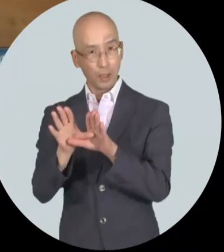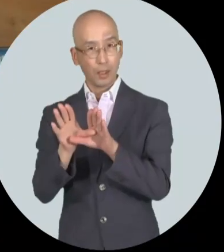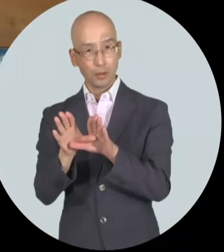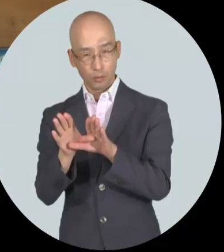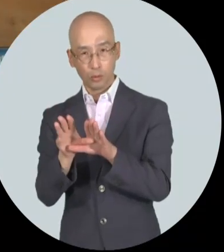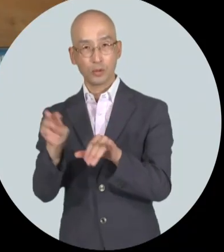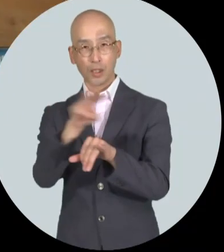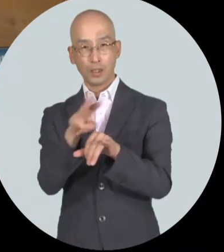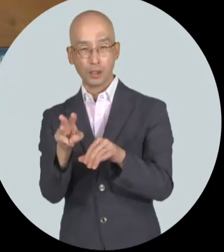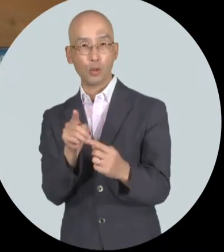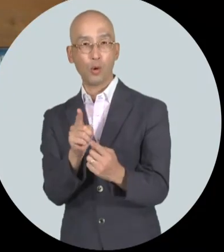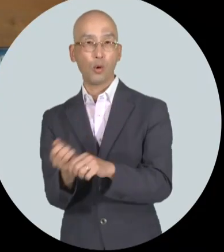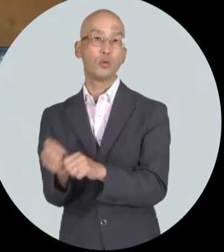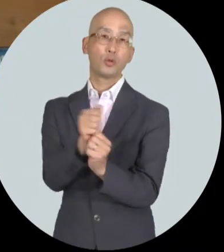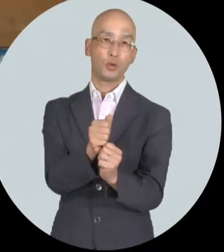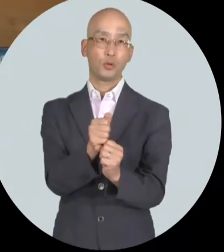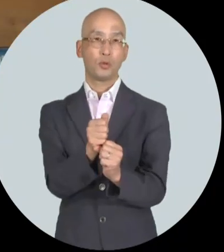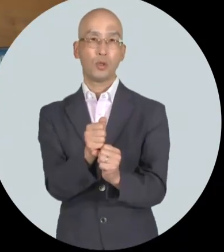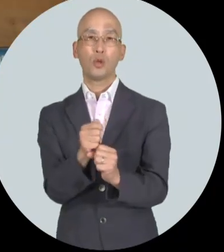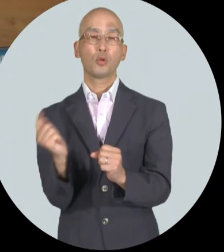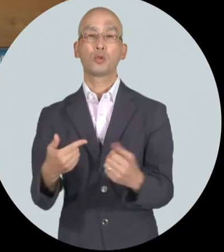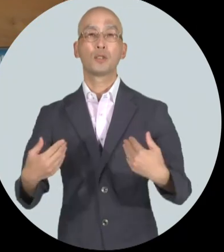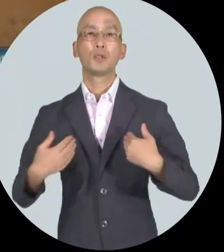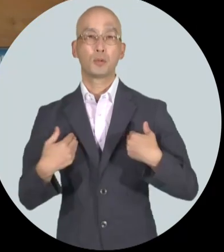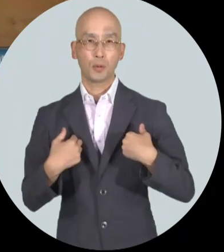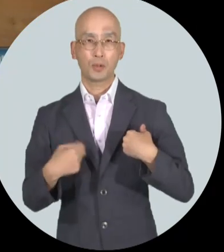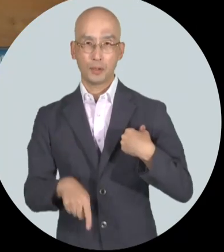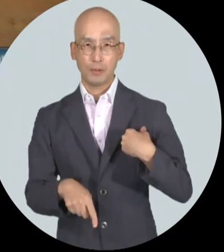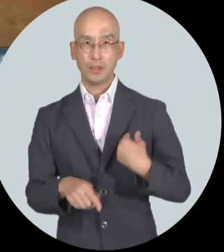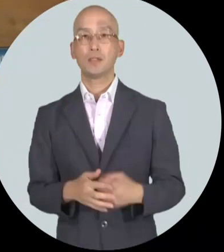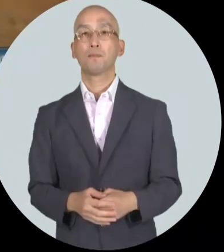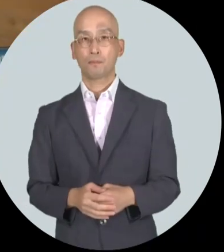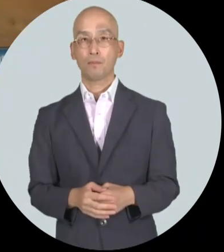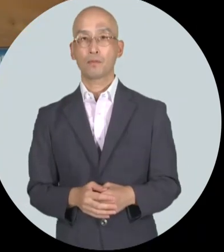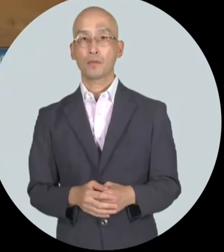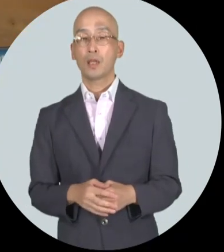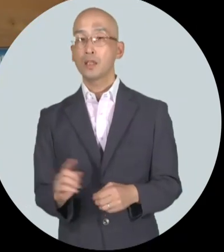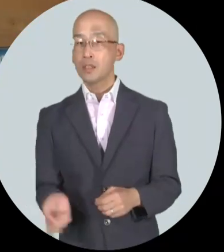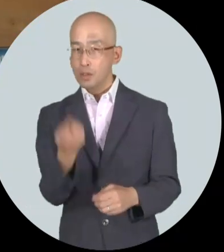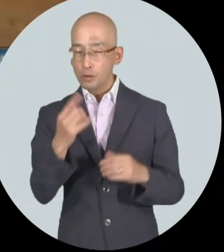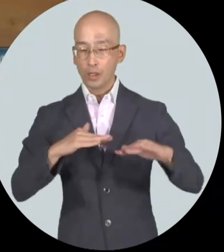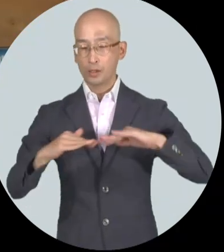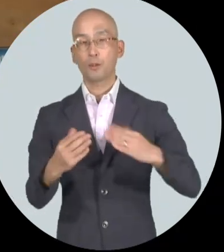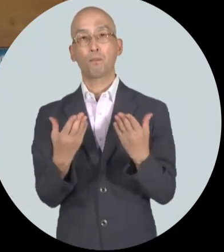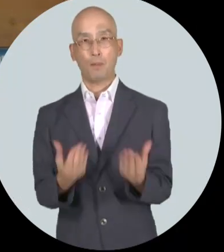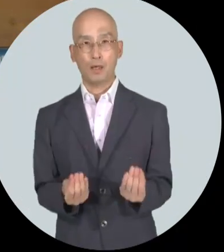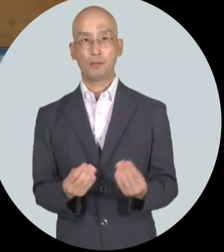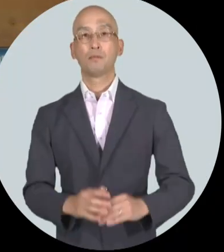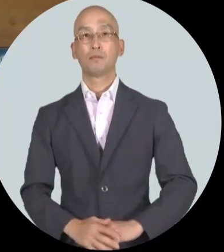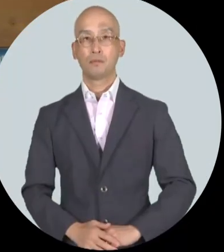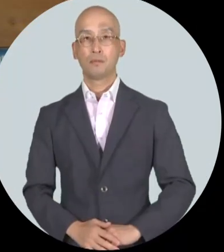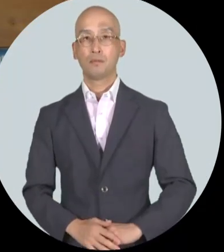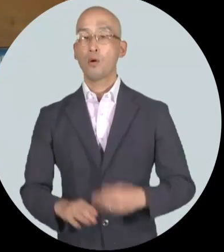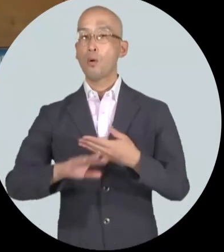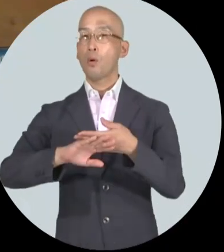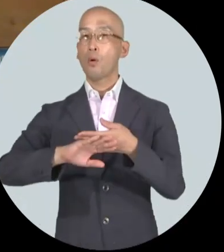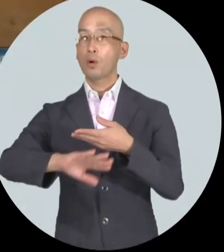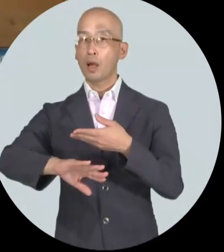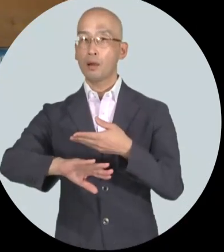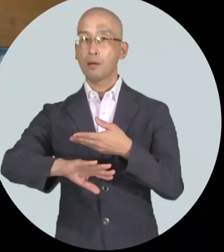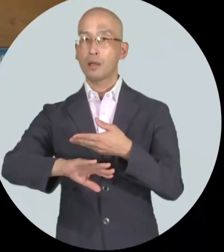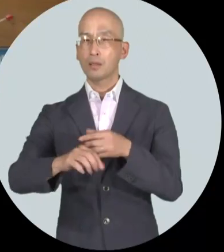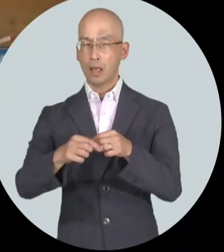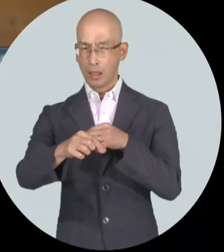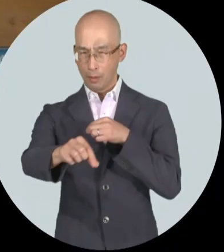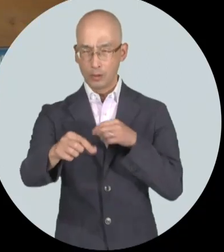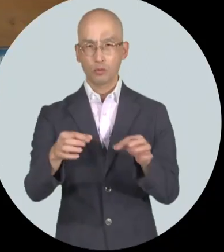旧、これは特に早期復旧に向けて必要な予算を緊急に編成したところでございます。その他、長